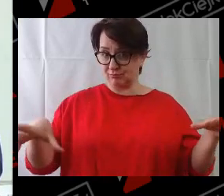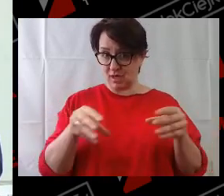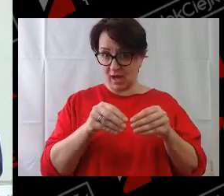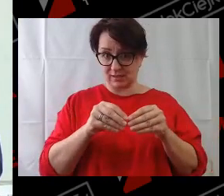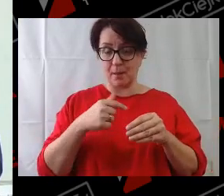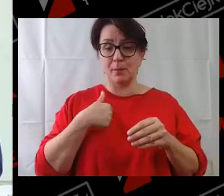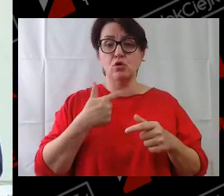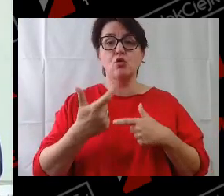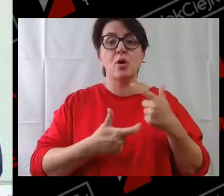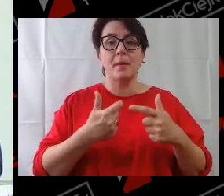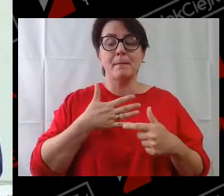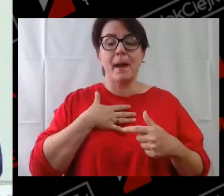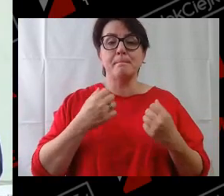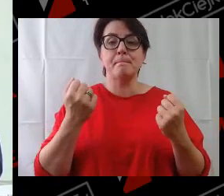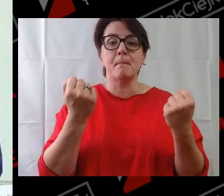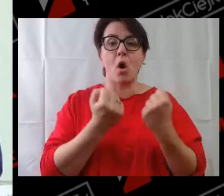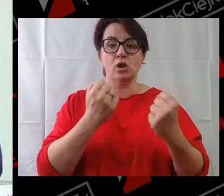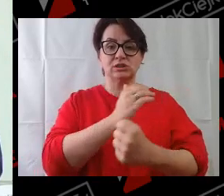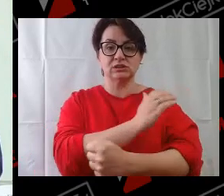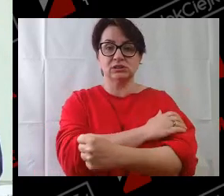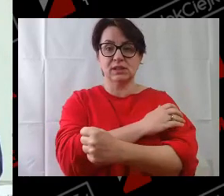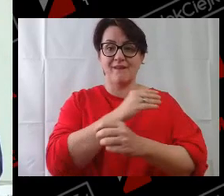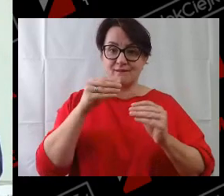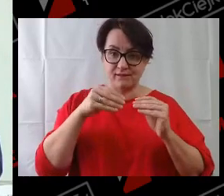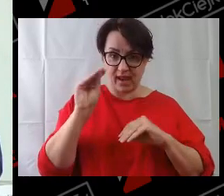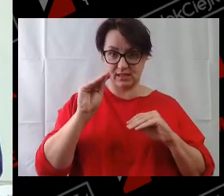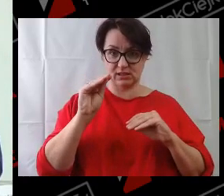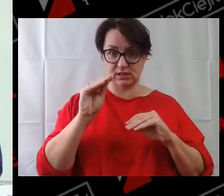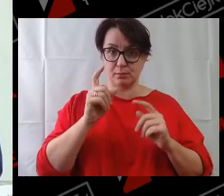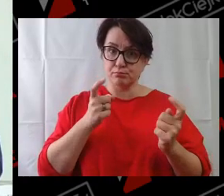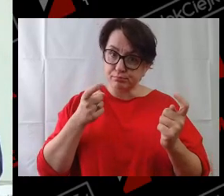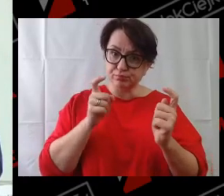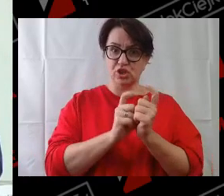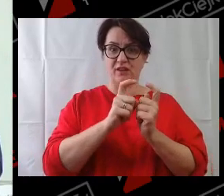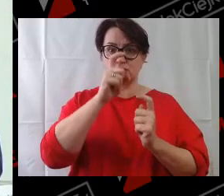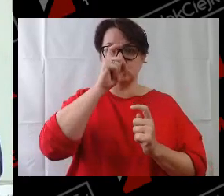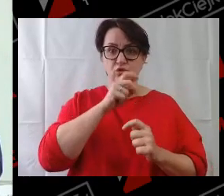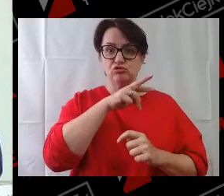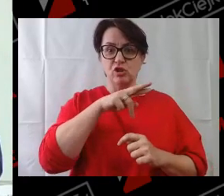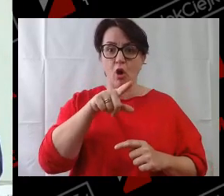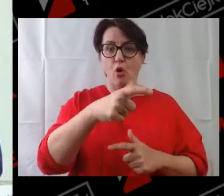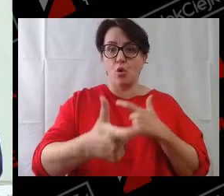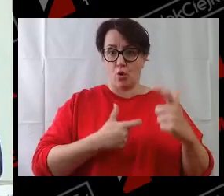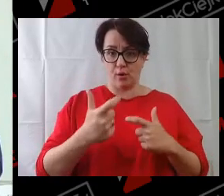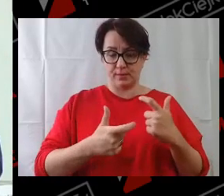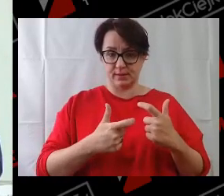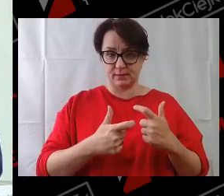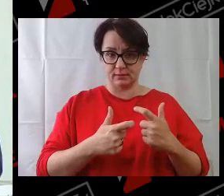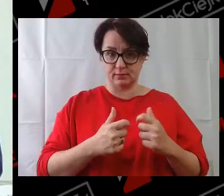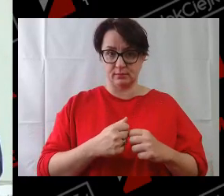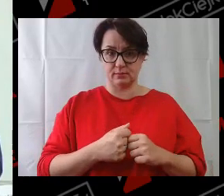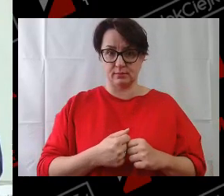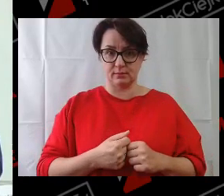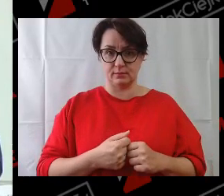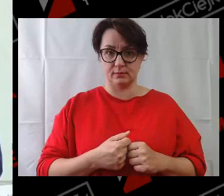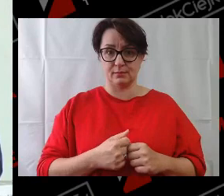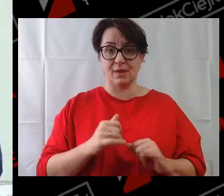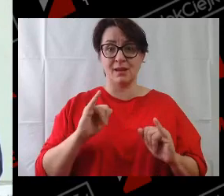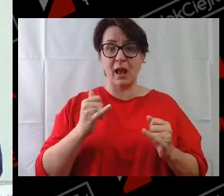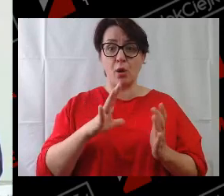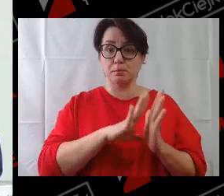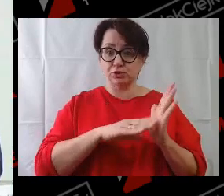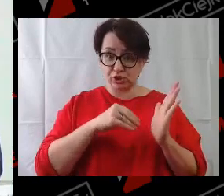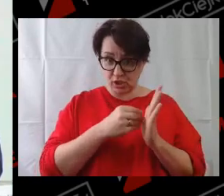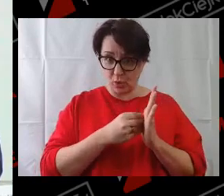mamy większą moc w działaniu przeciwko nim przeciwko tym zmianom które robią z jako przykład